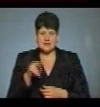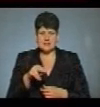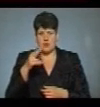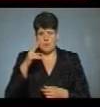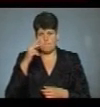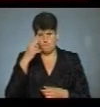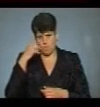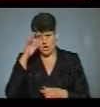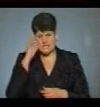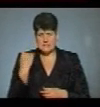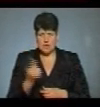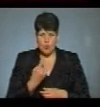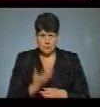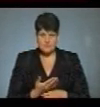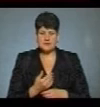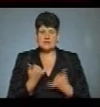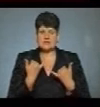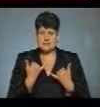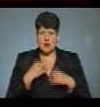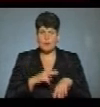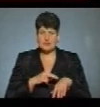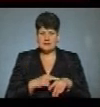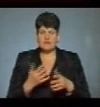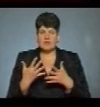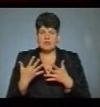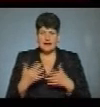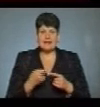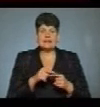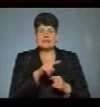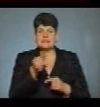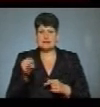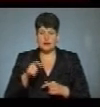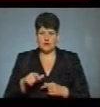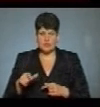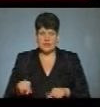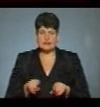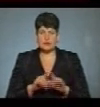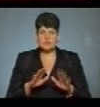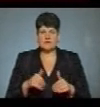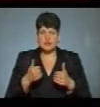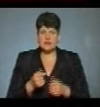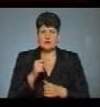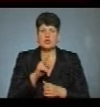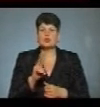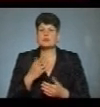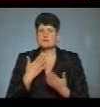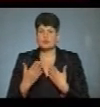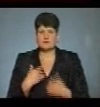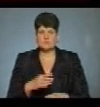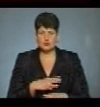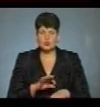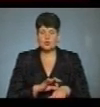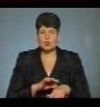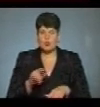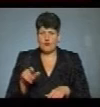Олександр Богомол. За його словами, зараз поліцейські встановлюють цих осіб. Також вони звертаються до тих, хто спілкувався з хворими,